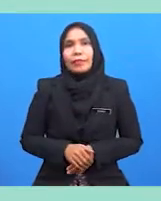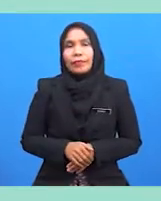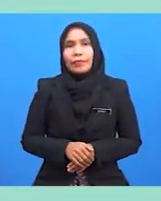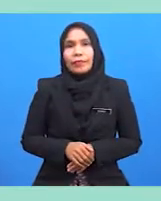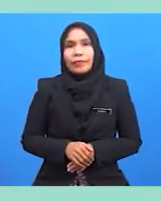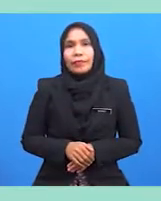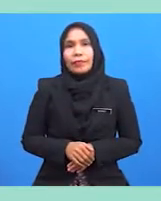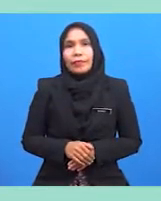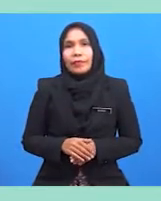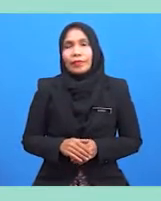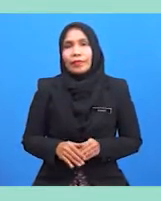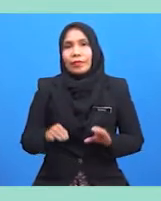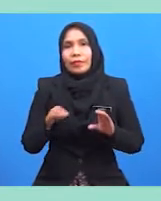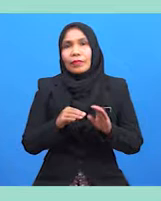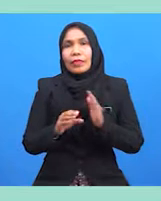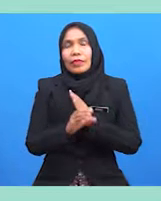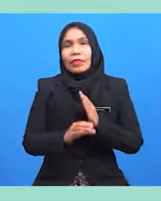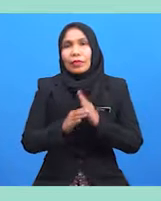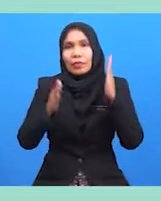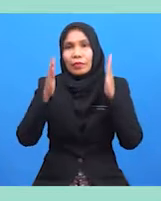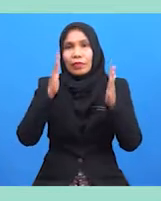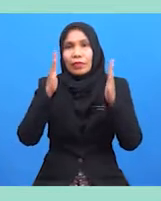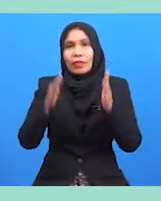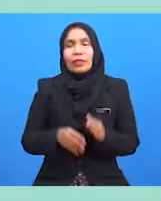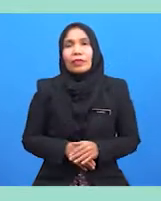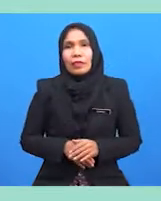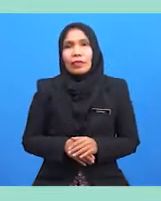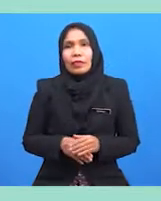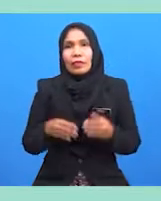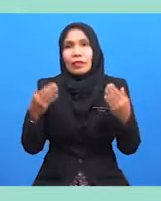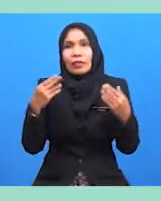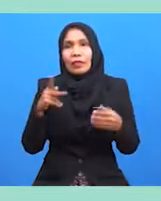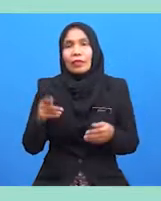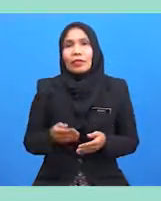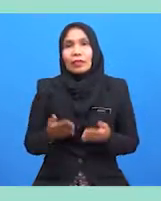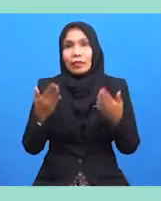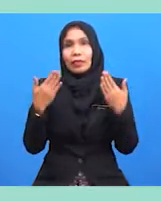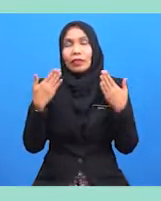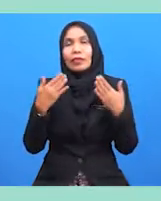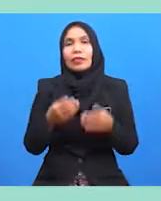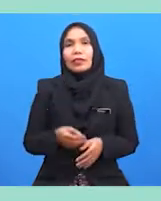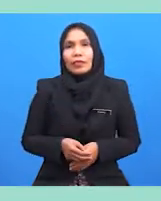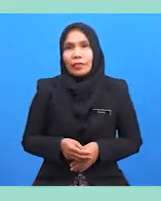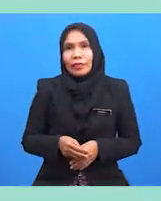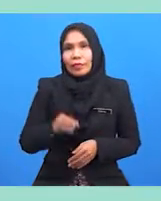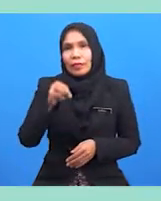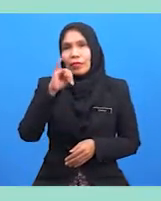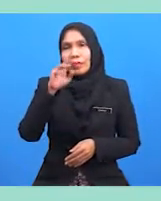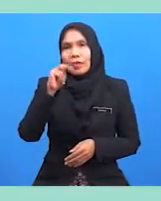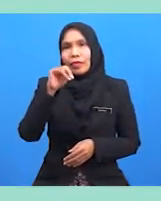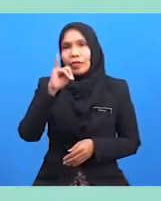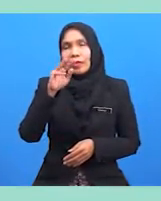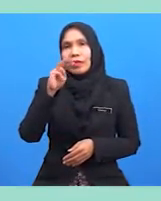80.59% dalam bentuk emas atau rizab antarabangsa. Bank pusat juga